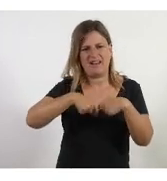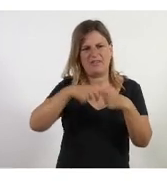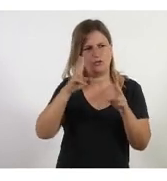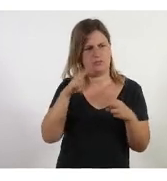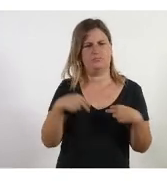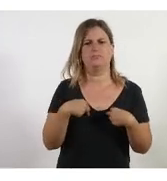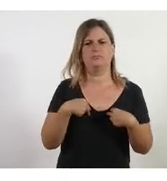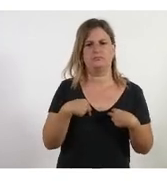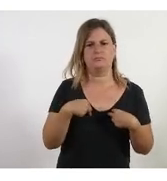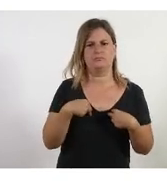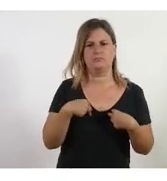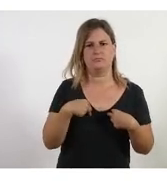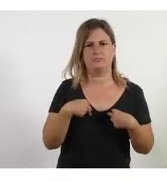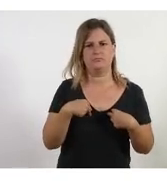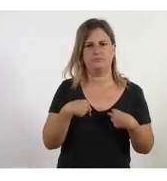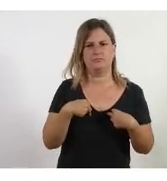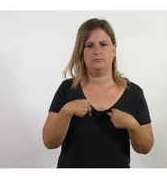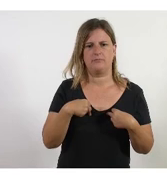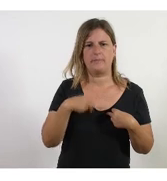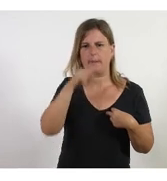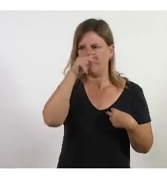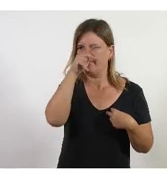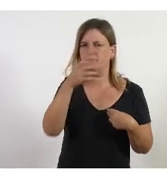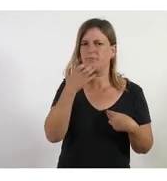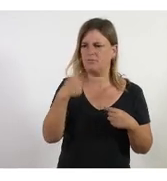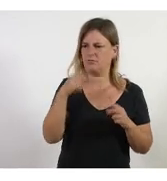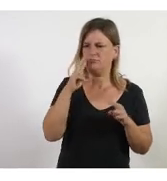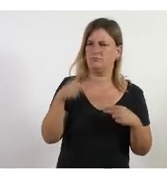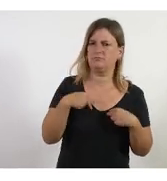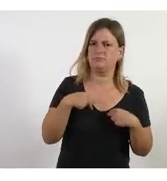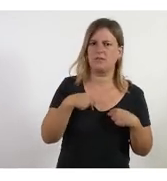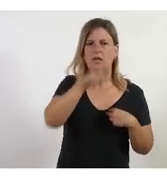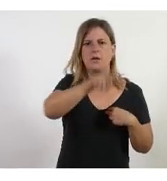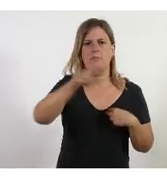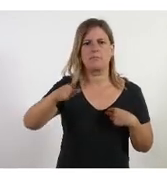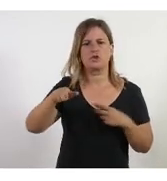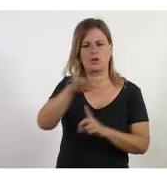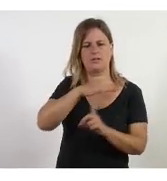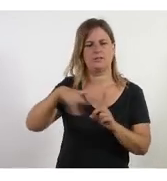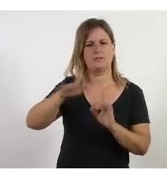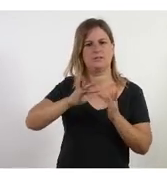no? No? Quan estiguis amb tu, amb tu mateix, amb tu mateixa, de quines persones t'envoltes.